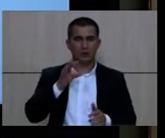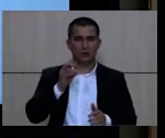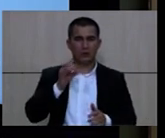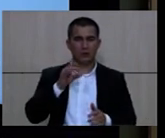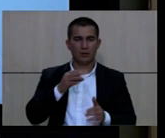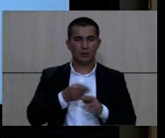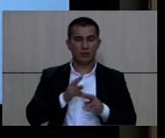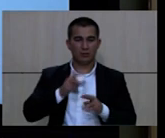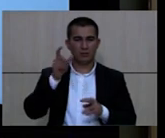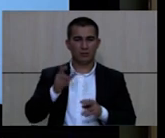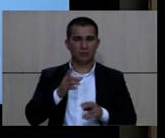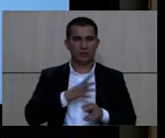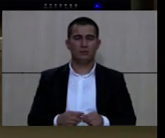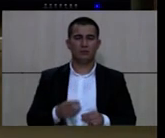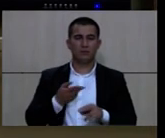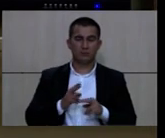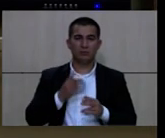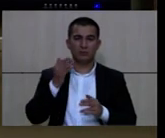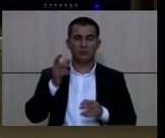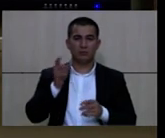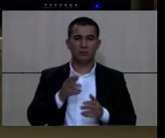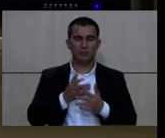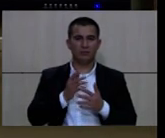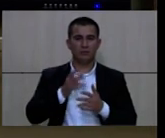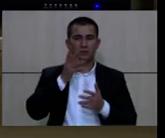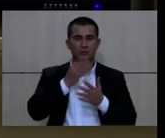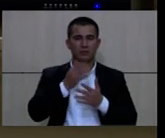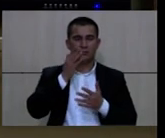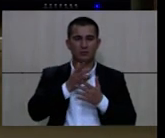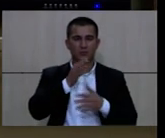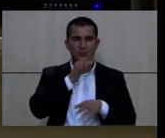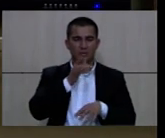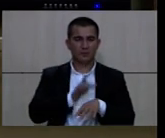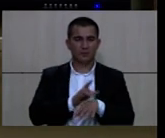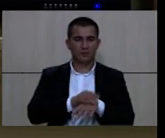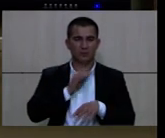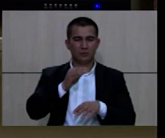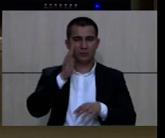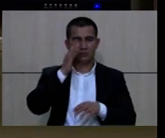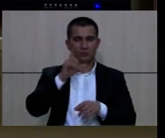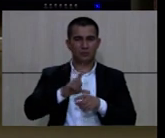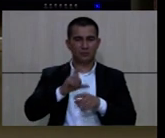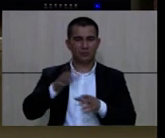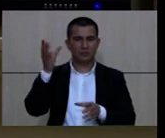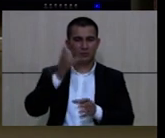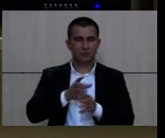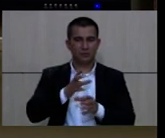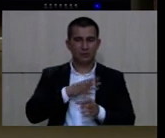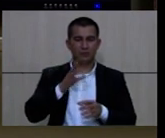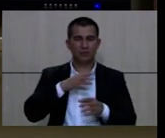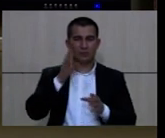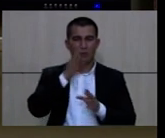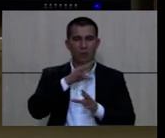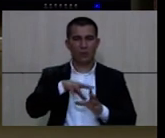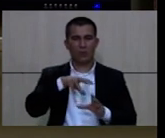Boyle aniqlagan edi. Demek u shisha qalpoqning tagiga soatni qo'ydi va qalpoqning ichidagi havoni so'rib